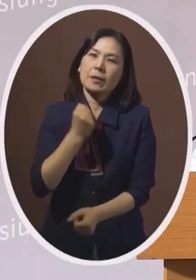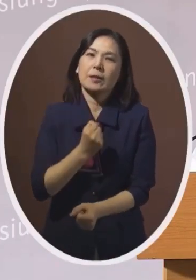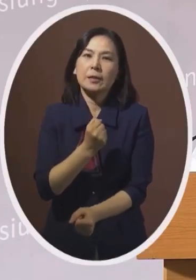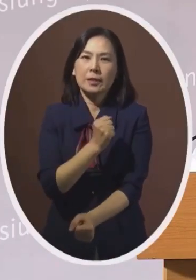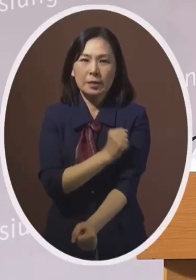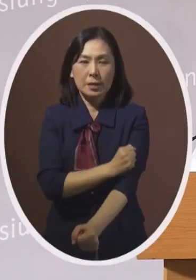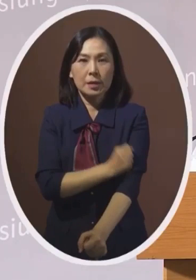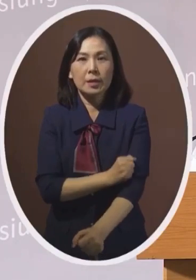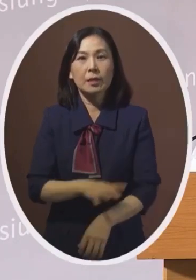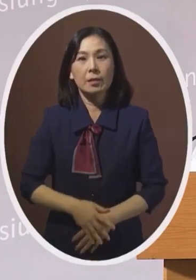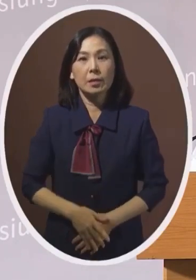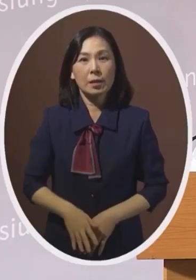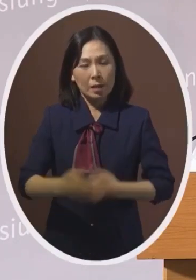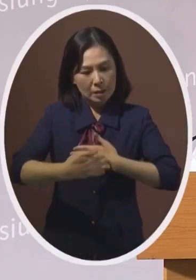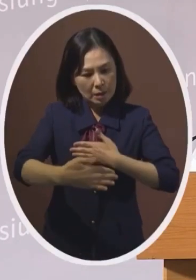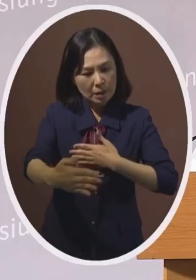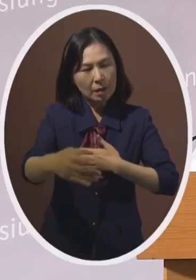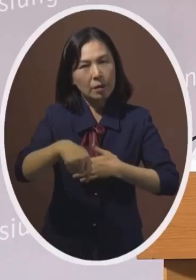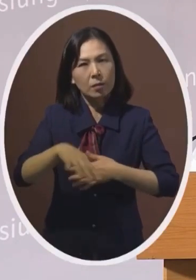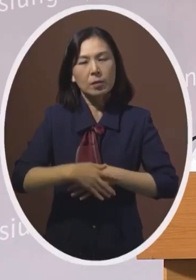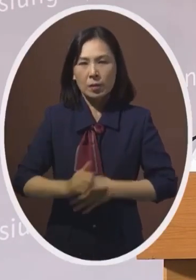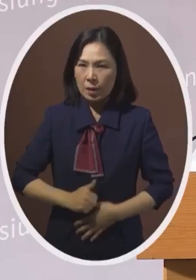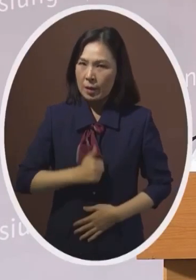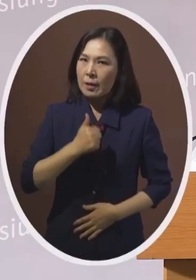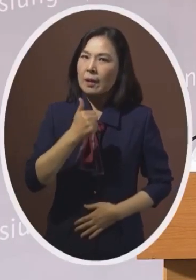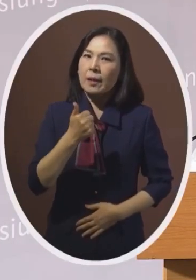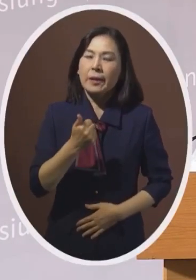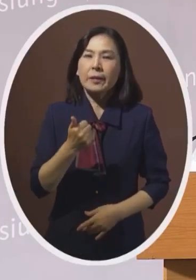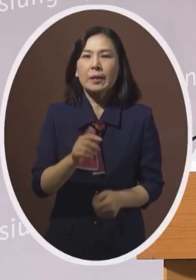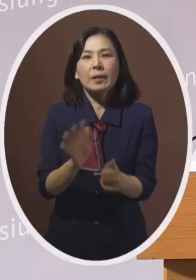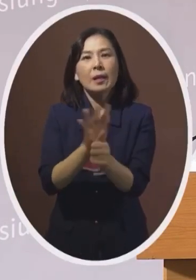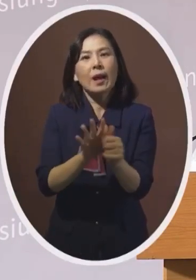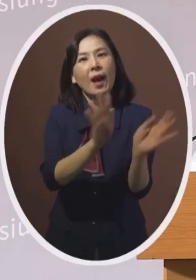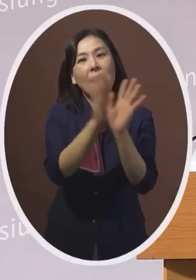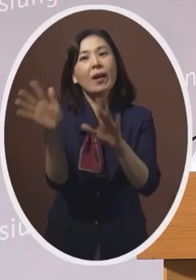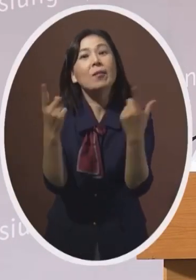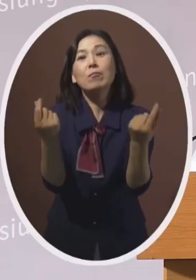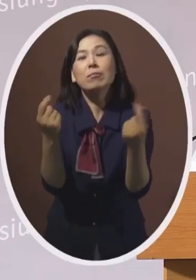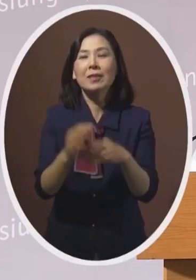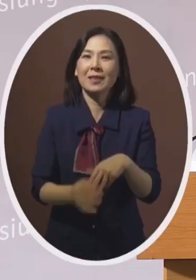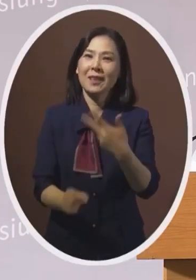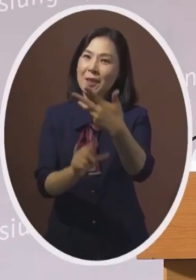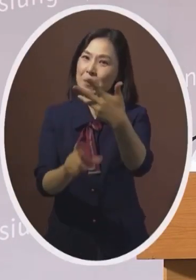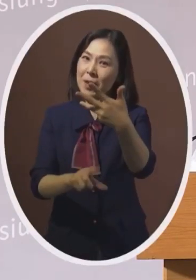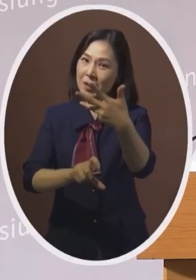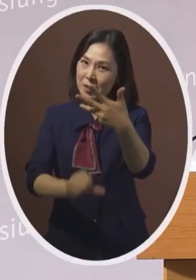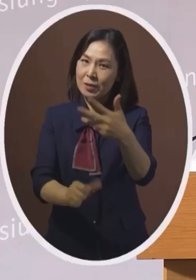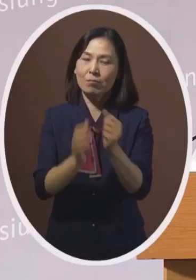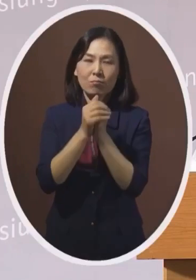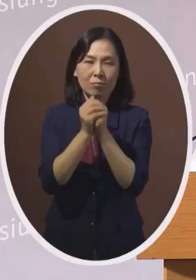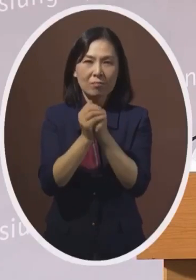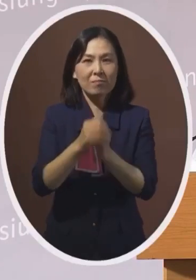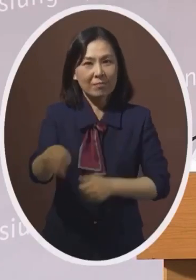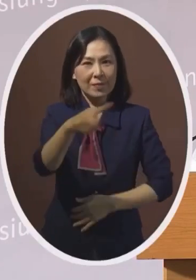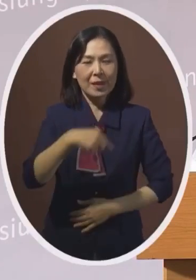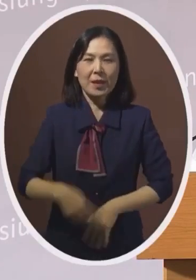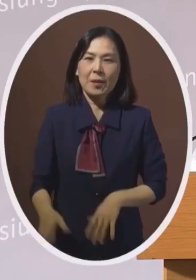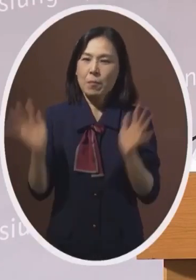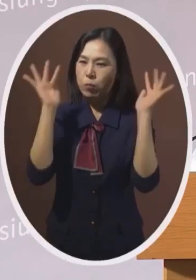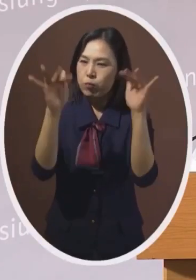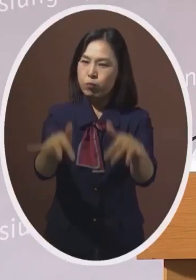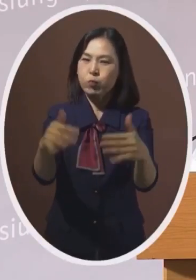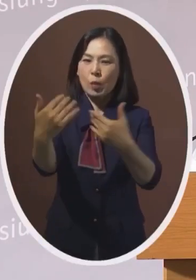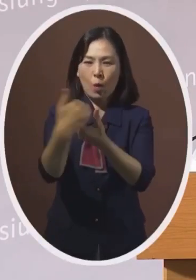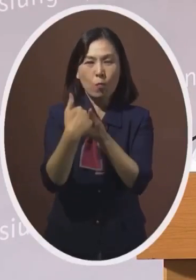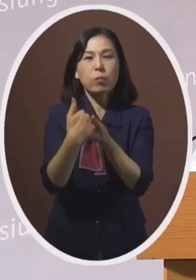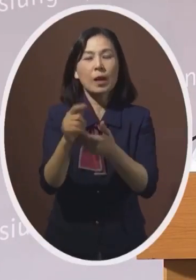这一路走来，真的像极了爱情。8月15号，我要拜托大家踊跃投票，